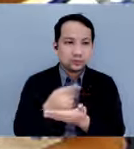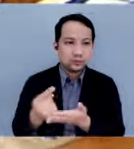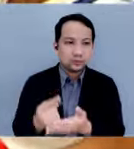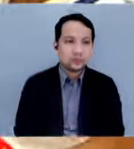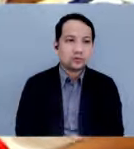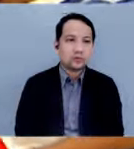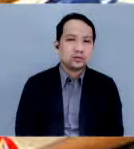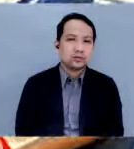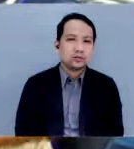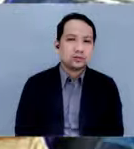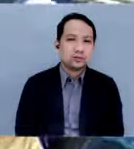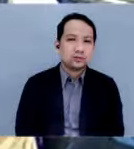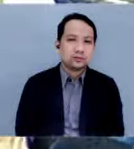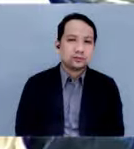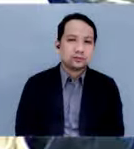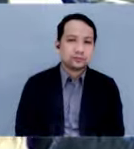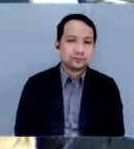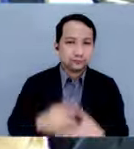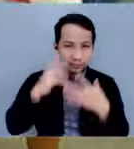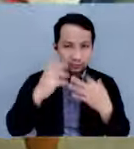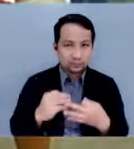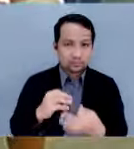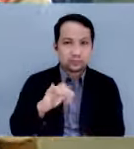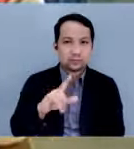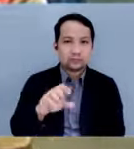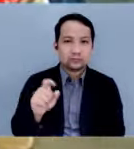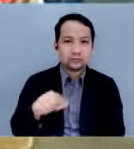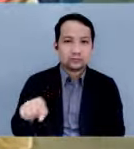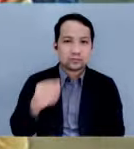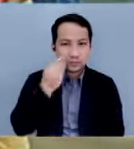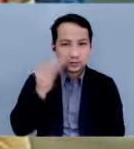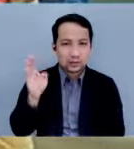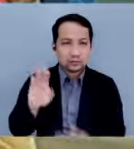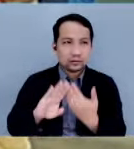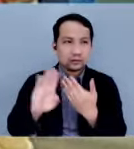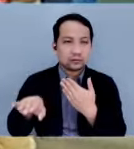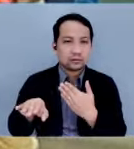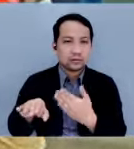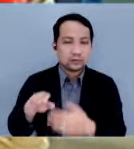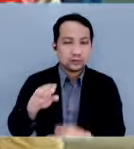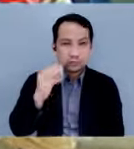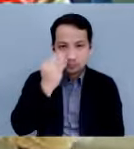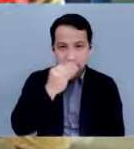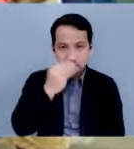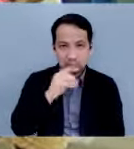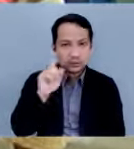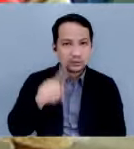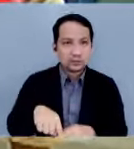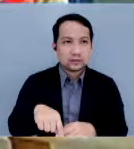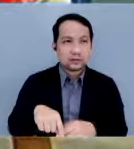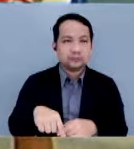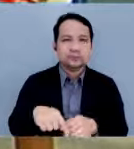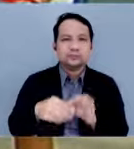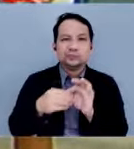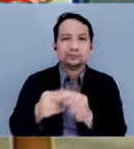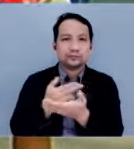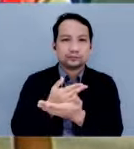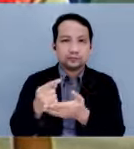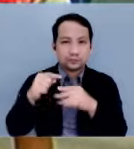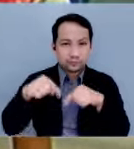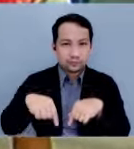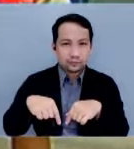Ngayon pa lang nagdesisyon na si Elizabeth Rojero na umuwi na pabalik ng Mindoro. Ayaw na raw niya kasing abutin pa sila ng Holy Week dito sa